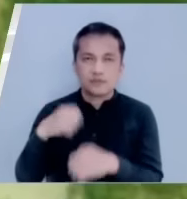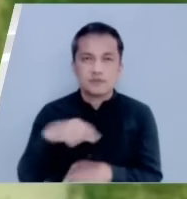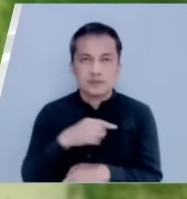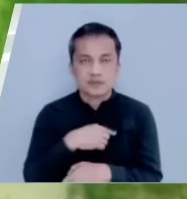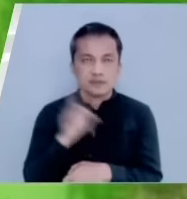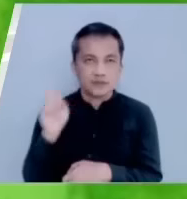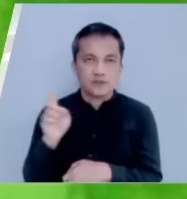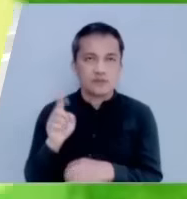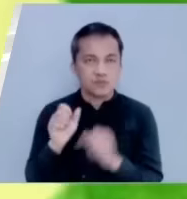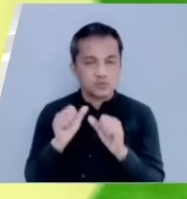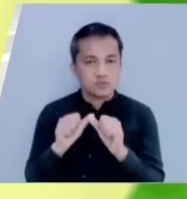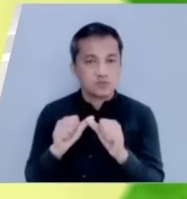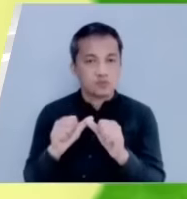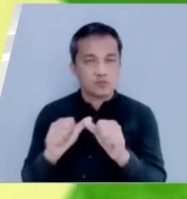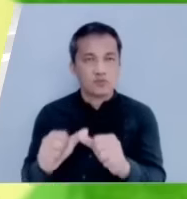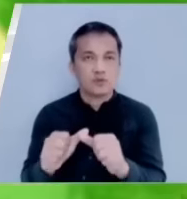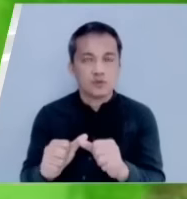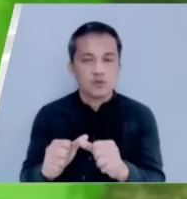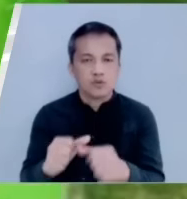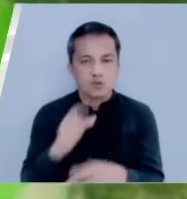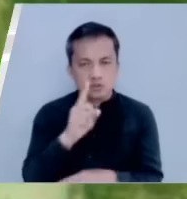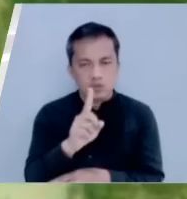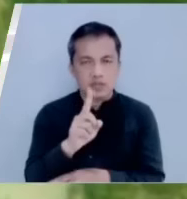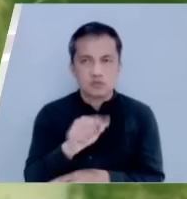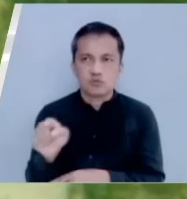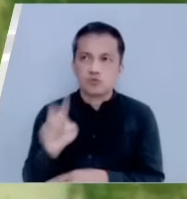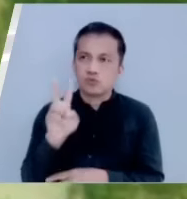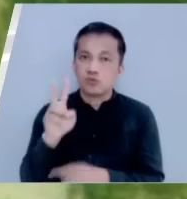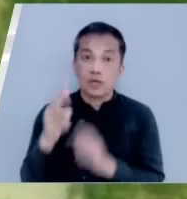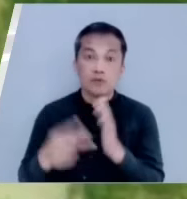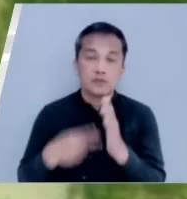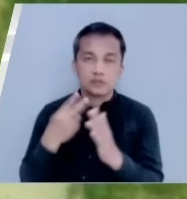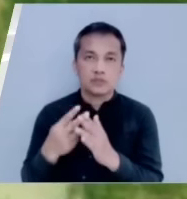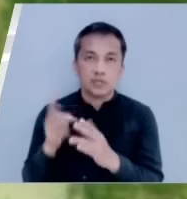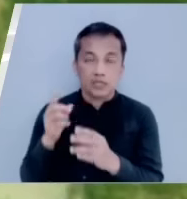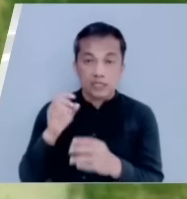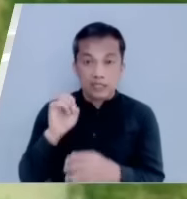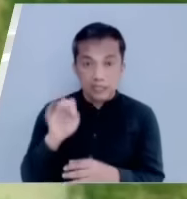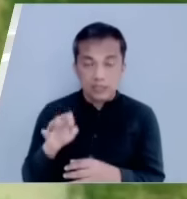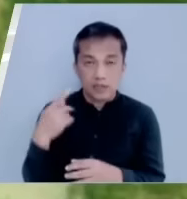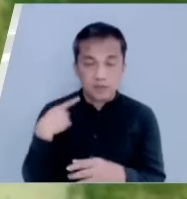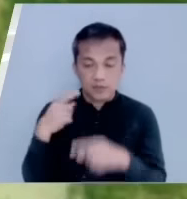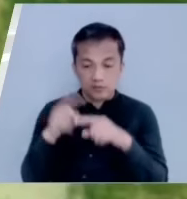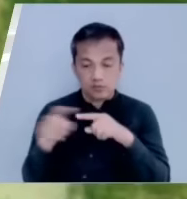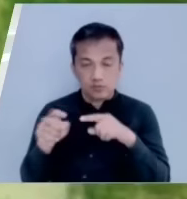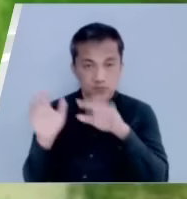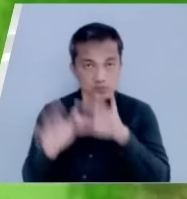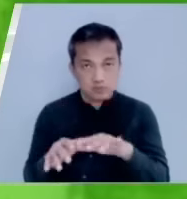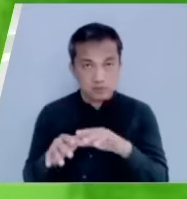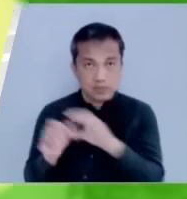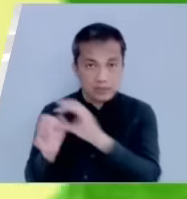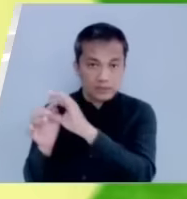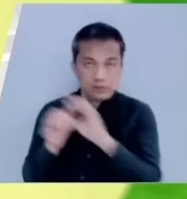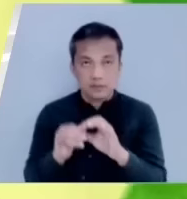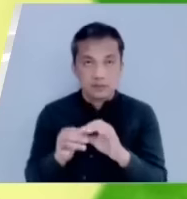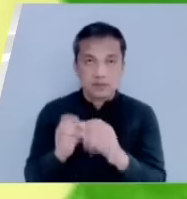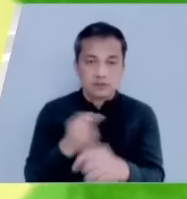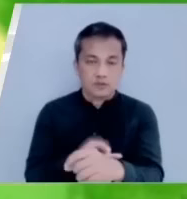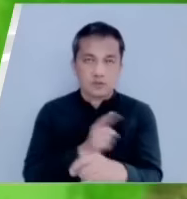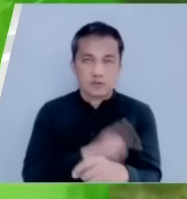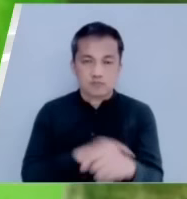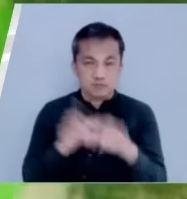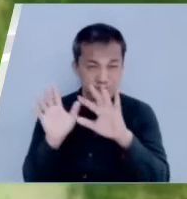posibleng magpatuloy ng isa hanggang dalawang oras, lalong-lalo na kapag po meron tayong thunderstorms. At daladala po nito yung malakas sa buhos ng